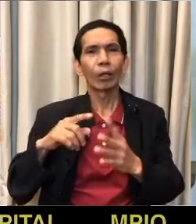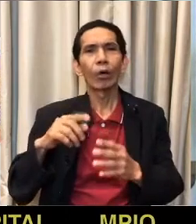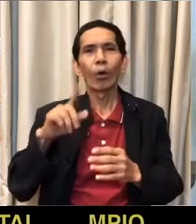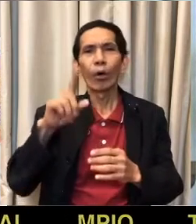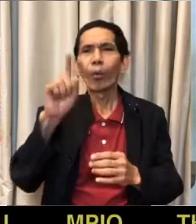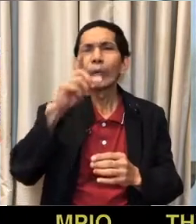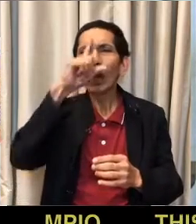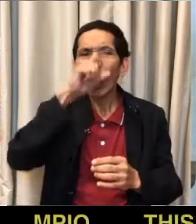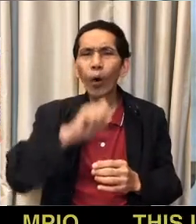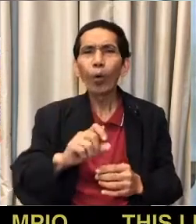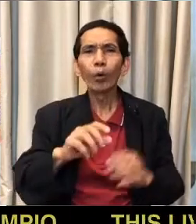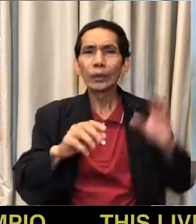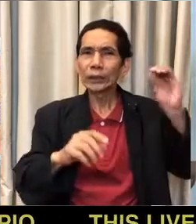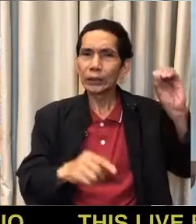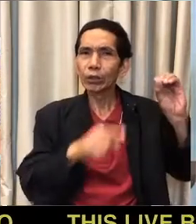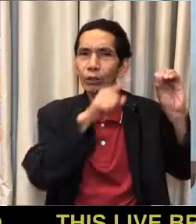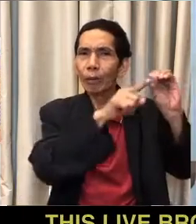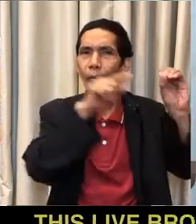age, ate?